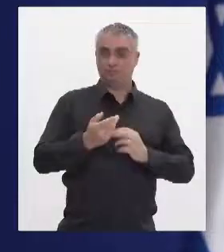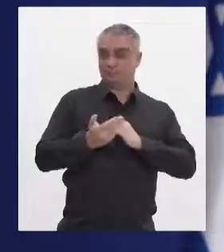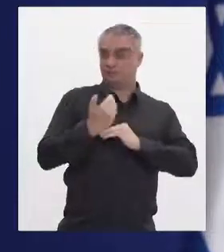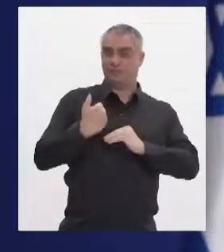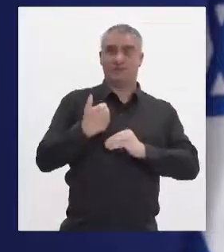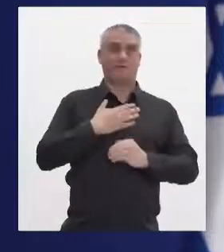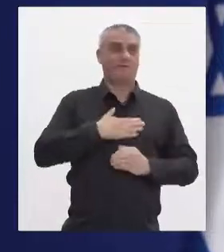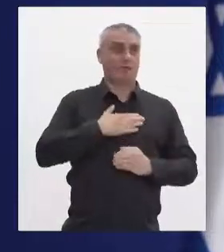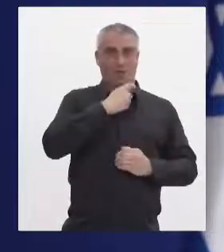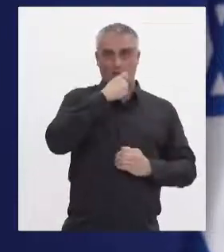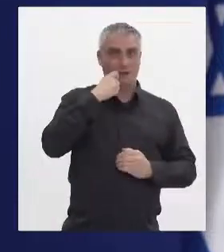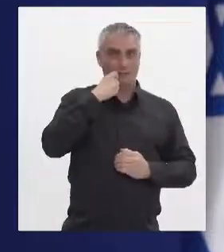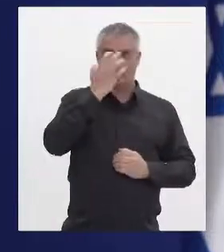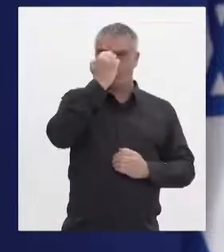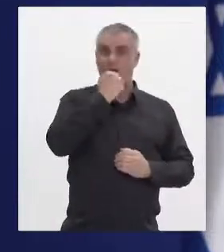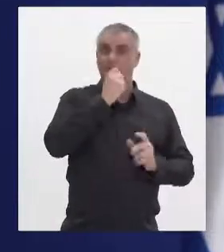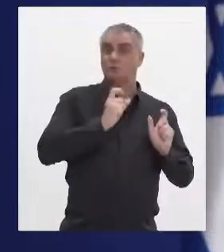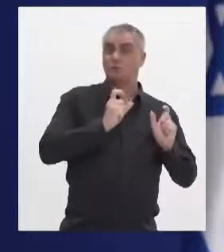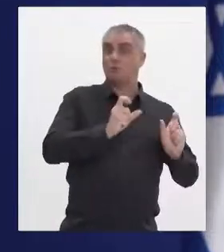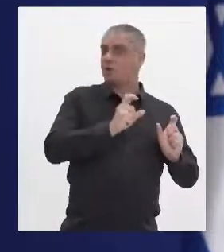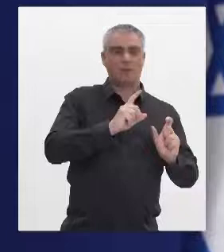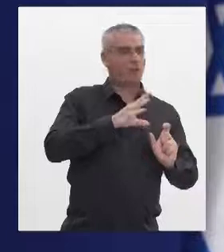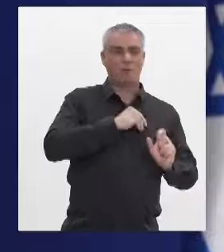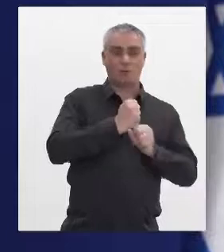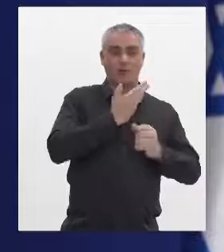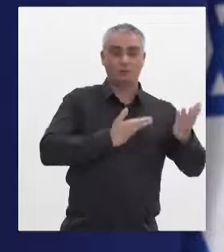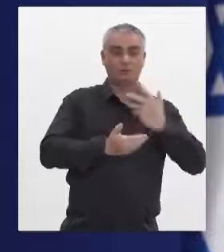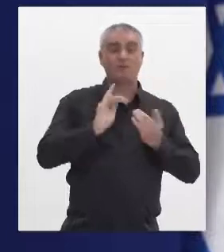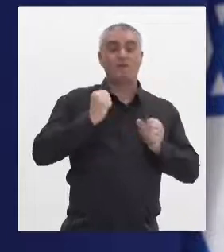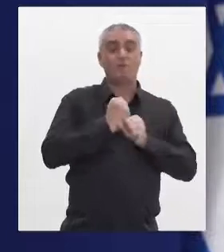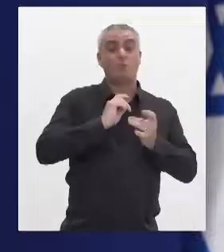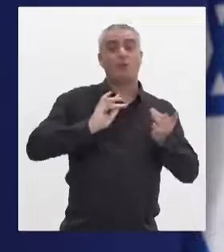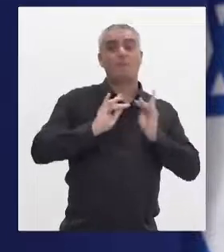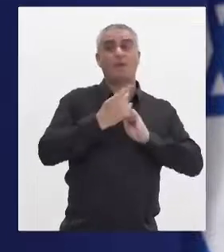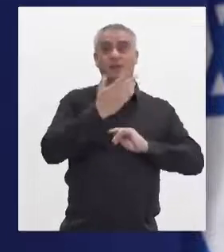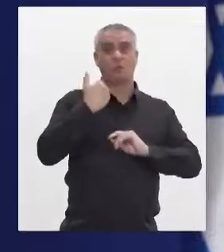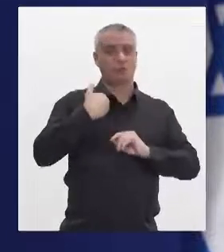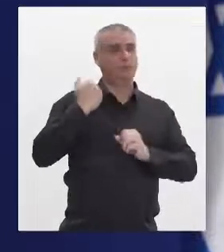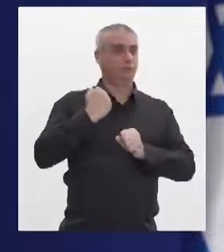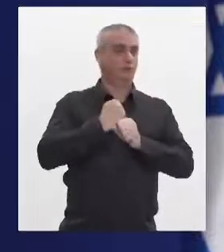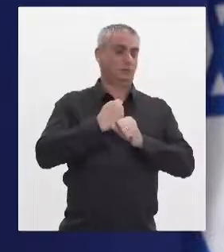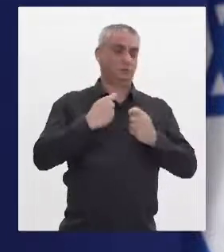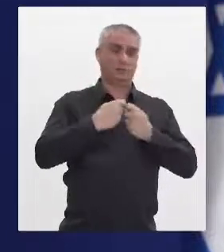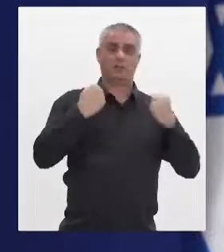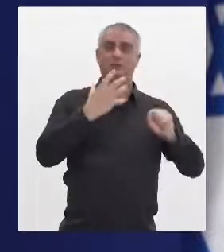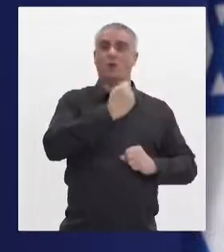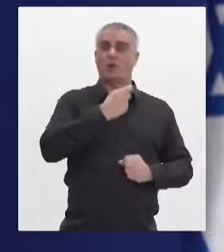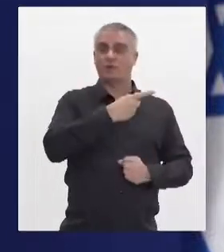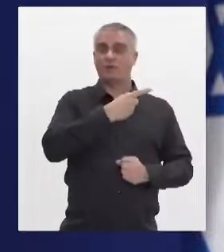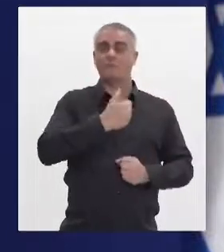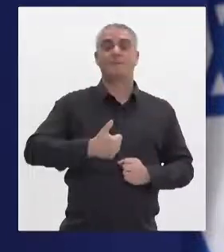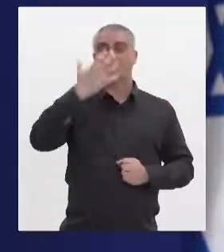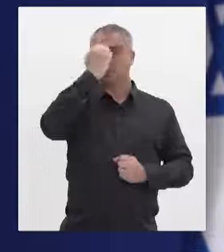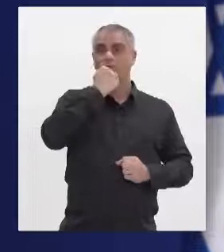הרמ הדן חמס מונע הסכם ופועל בניגוד למה שעלה על ידי המתווכים מנהיגי חמס